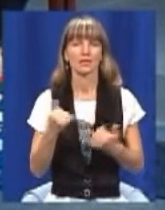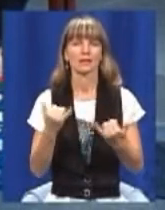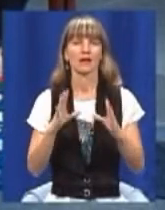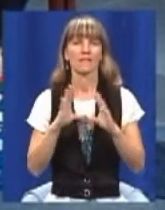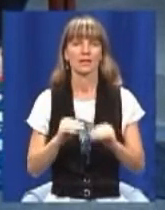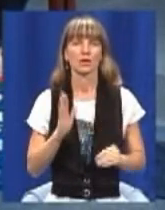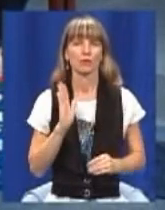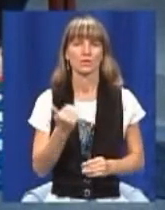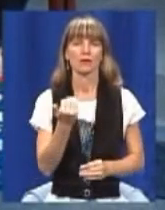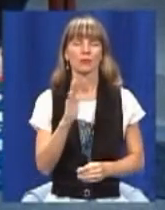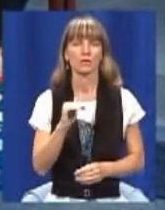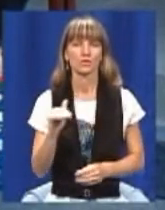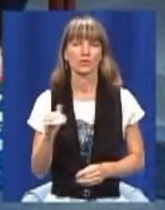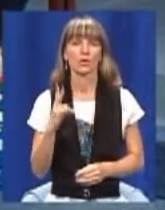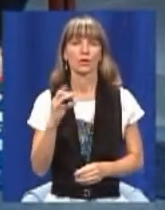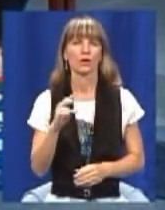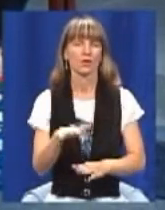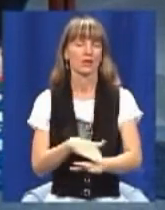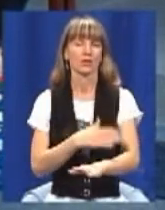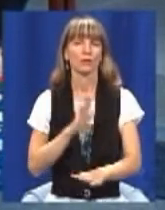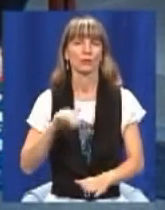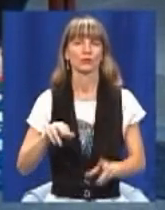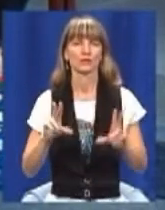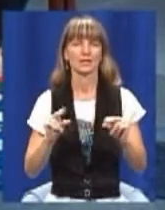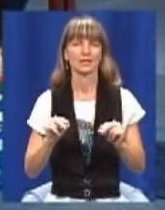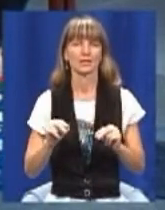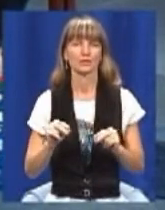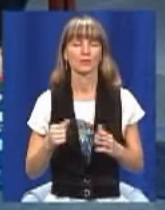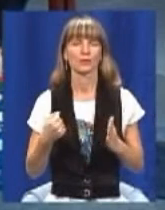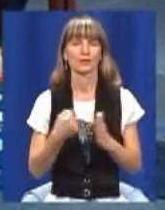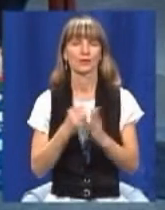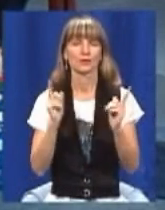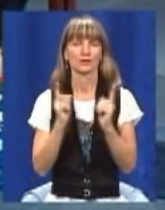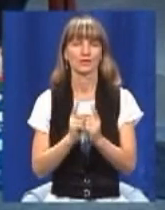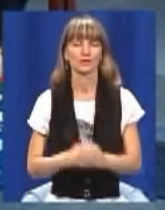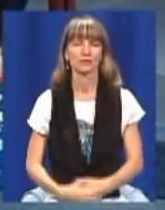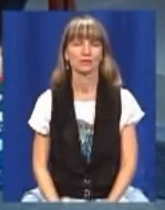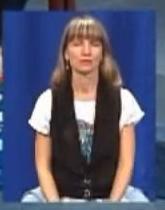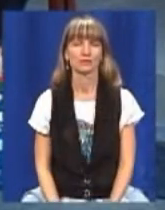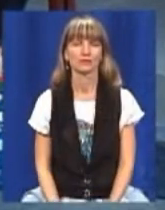ми будемо з вами прощатися, але не надовго. Хай щастить! До побачення!